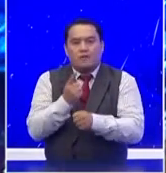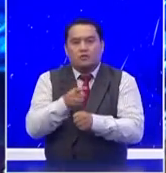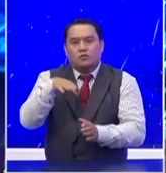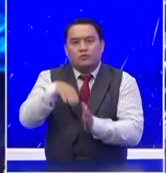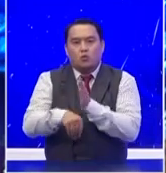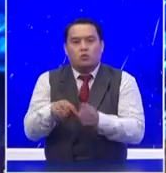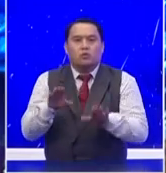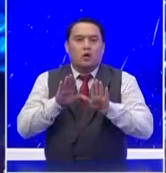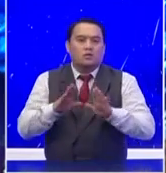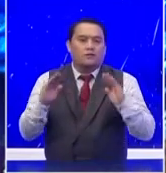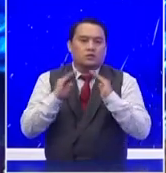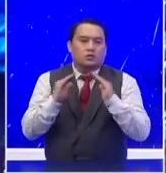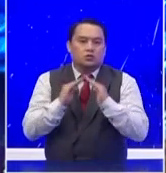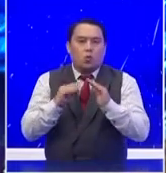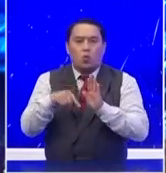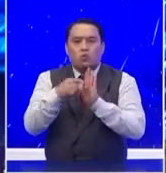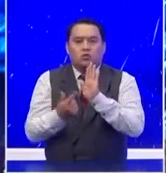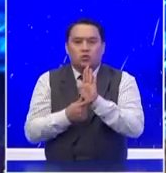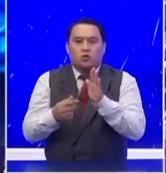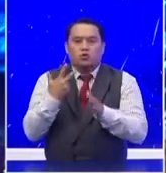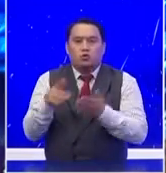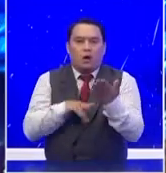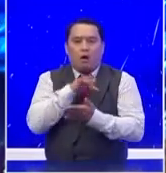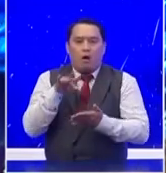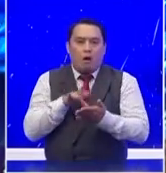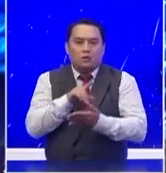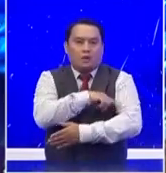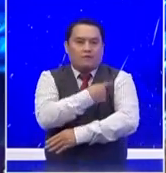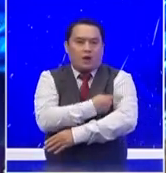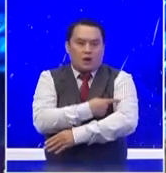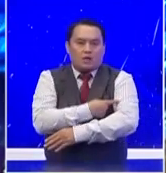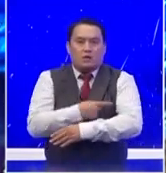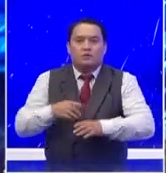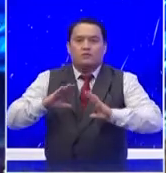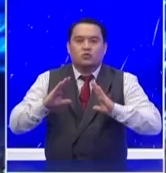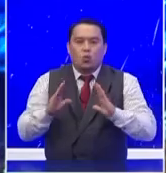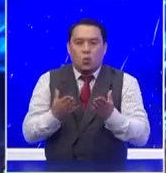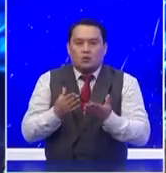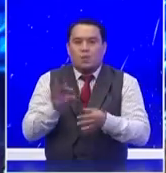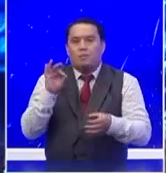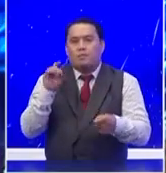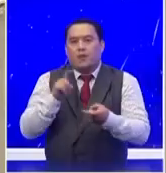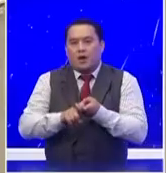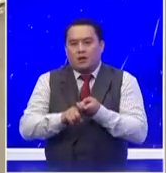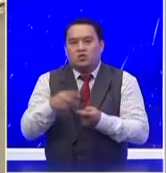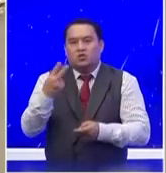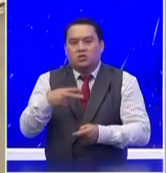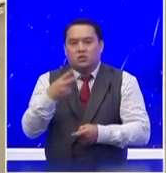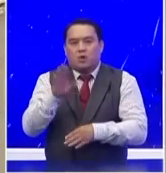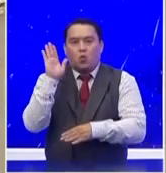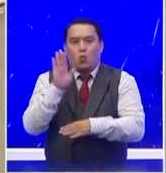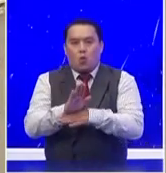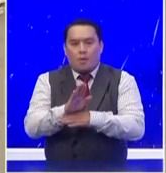енгізілді. Өңірдегі 17 аудан мен 3 қаланың бас мемлекеттік санитарлары эпидемиологиялық жағдайға байланысты 20 өкім